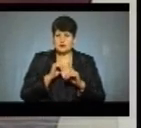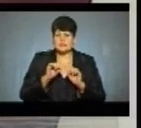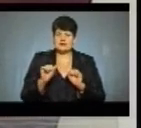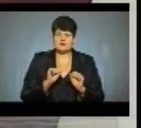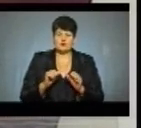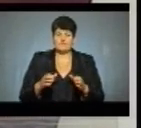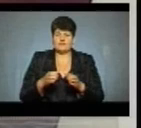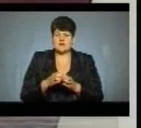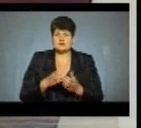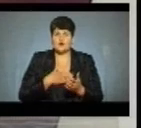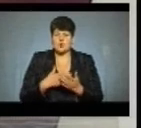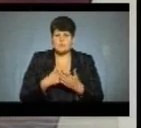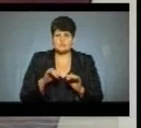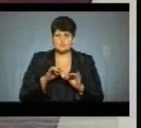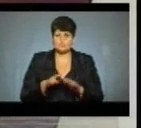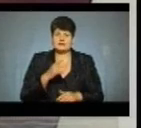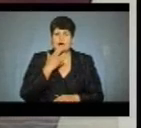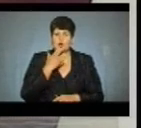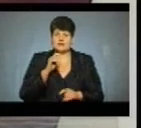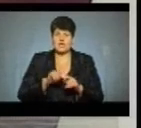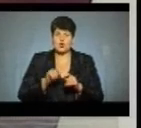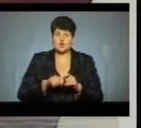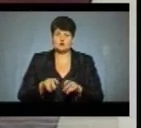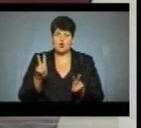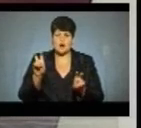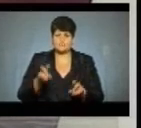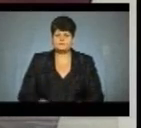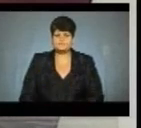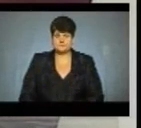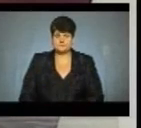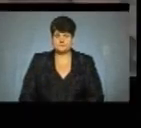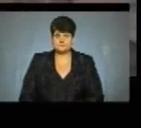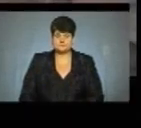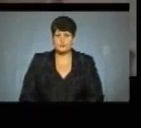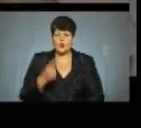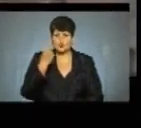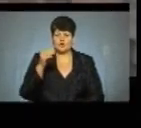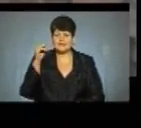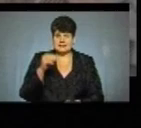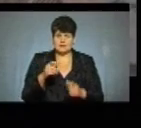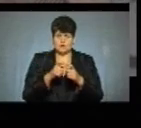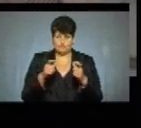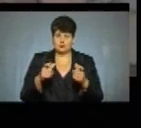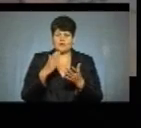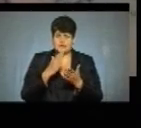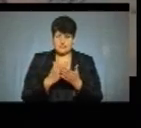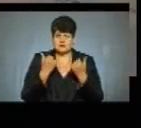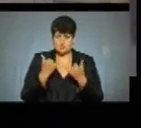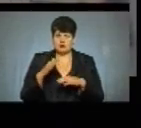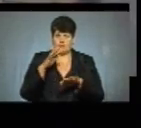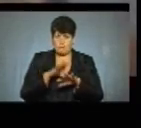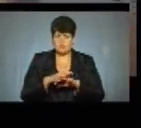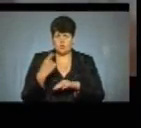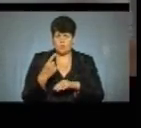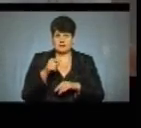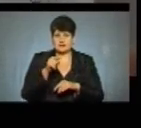керівником фракції громадського руху «Народний контроль». Тисячна купюра відсьогодні є в банківських відділеннях області.